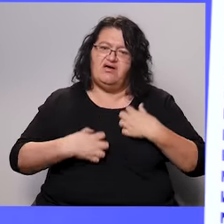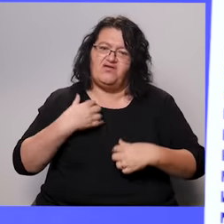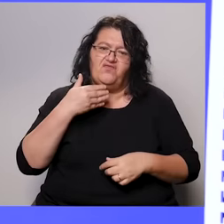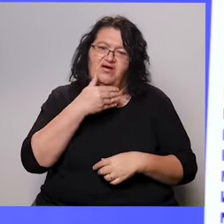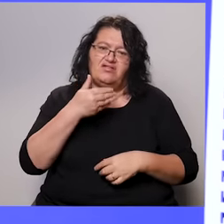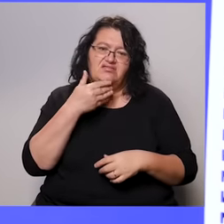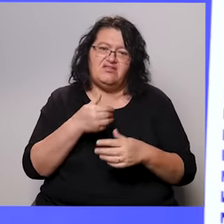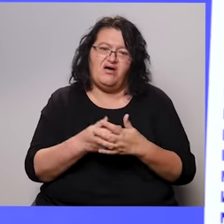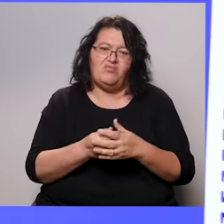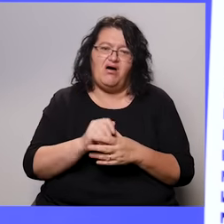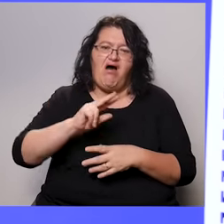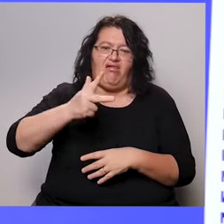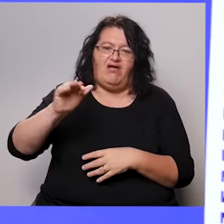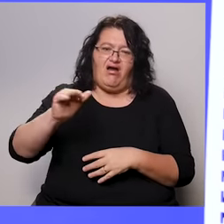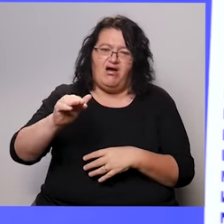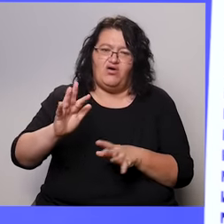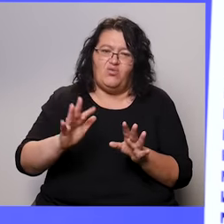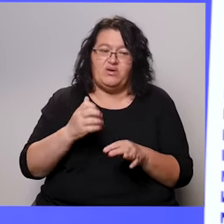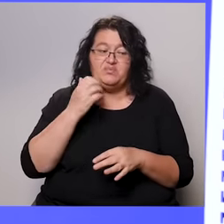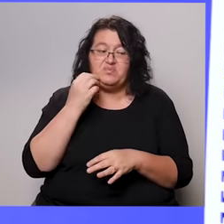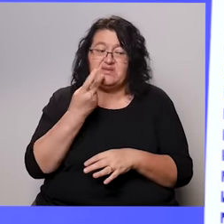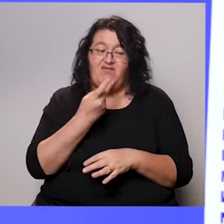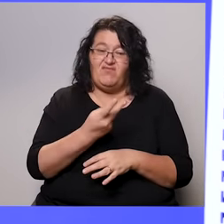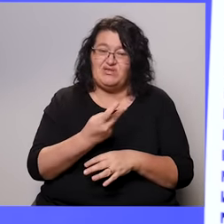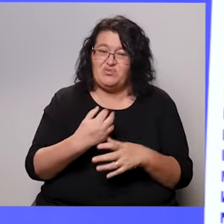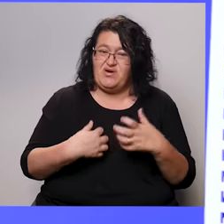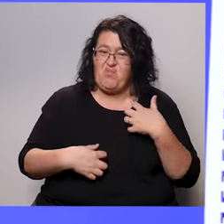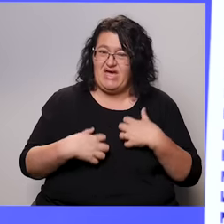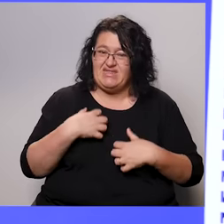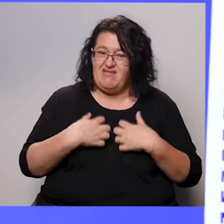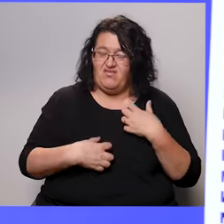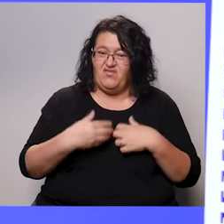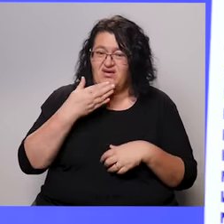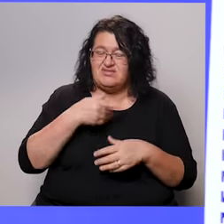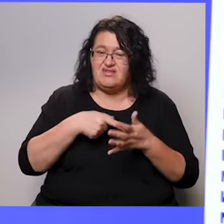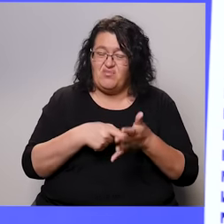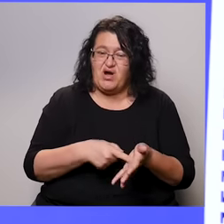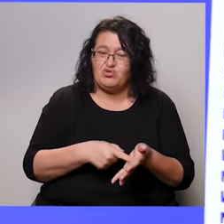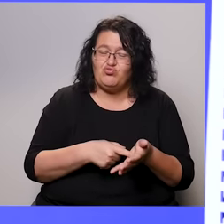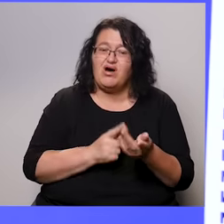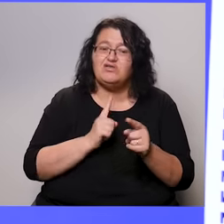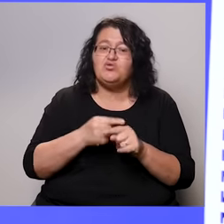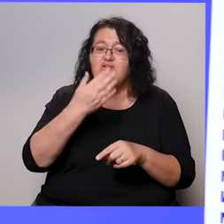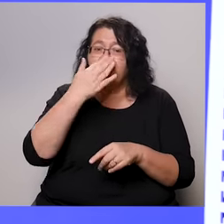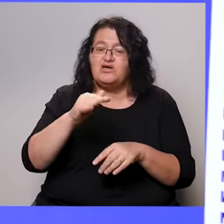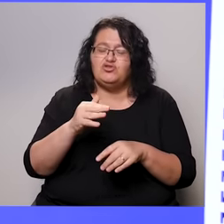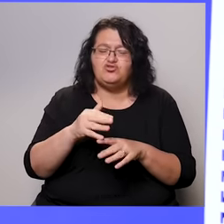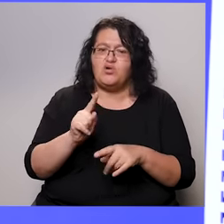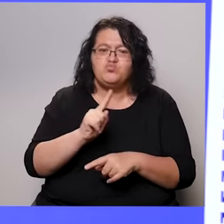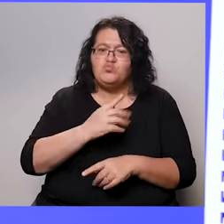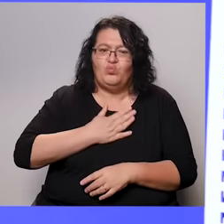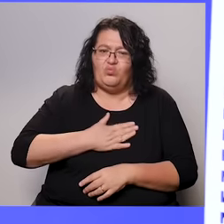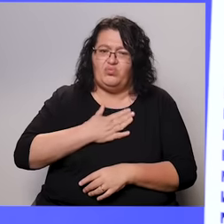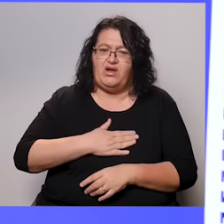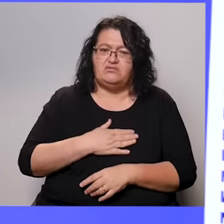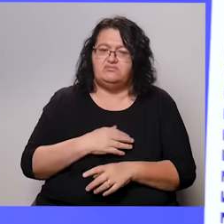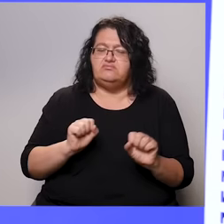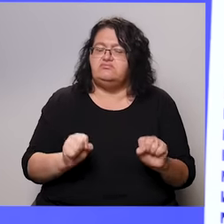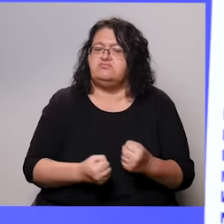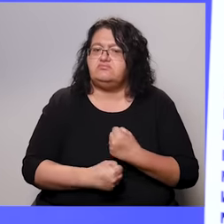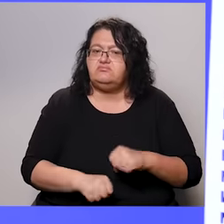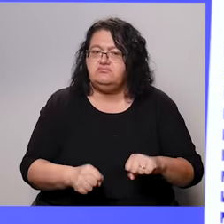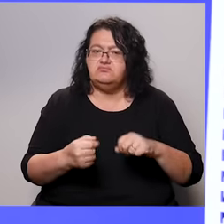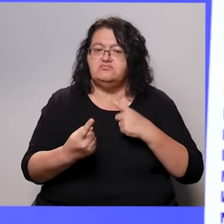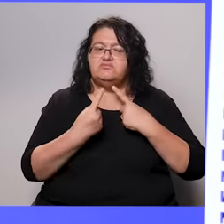ăsta. Și când am văzut că de fapt subiectul ăsta mă enervează și că deja începe să-mi displacă, deja nu mai suportam numai când